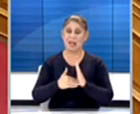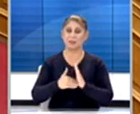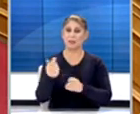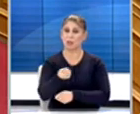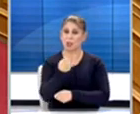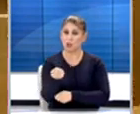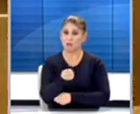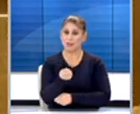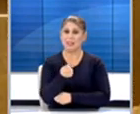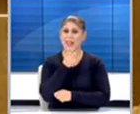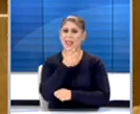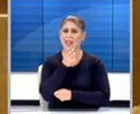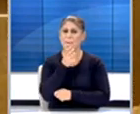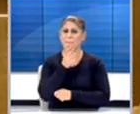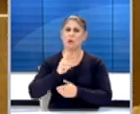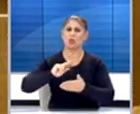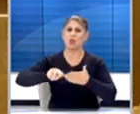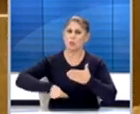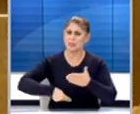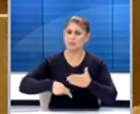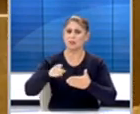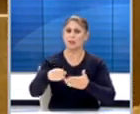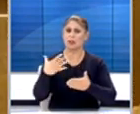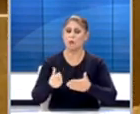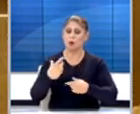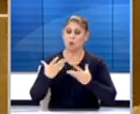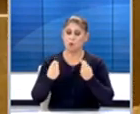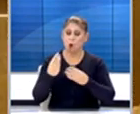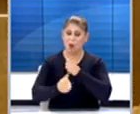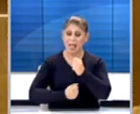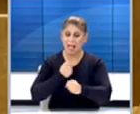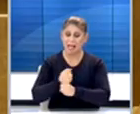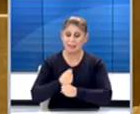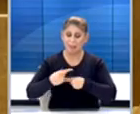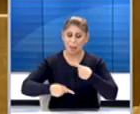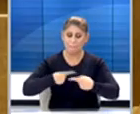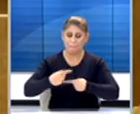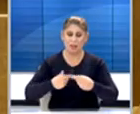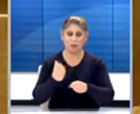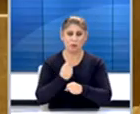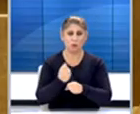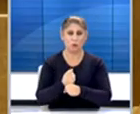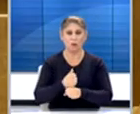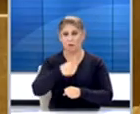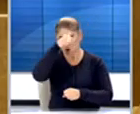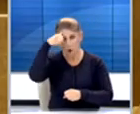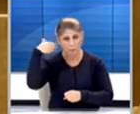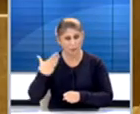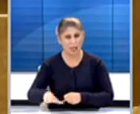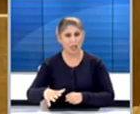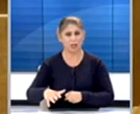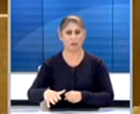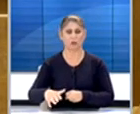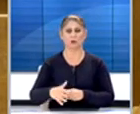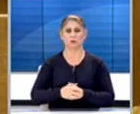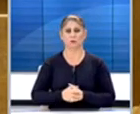έχουν προσληφθεί αξιοκρατικά, που έχουν πολυετή πείρα, δουλεύουν, εργάζονται, κοπιάζουν,